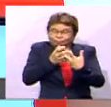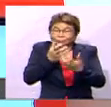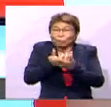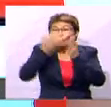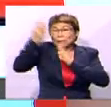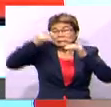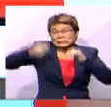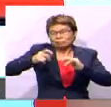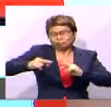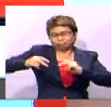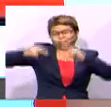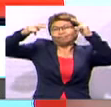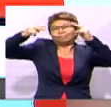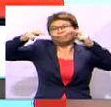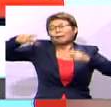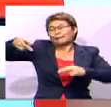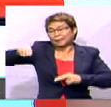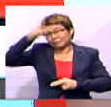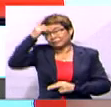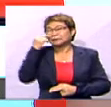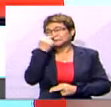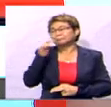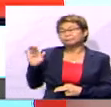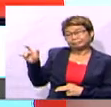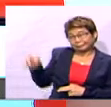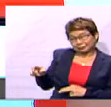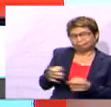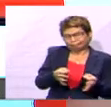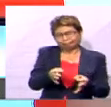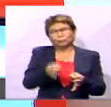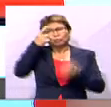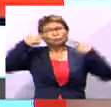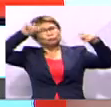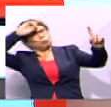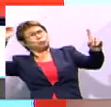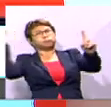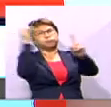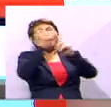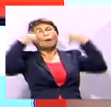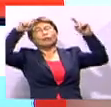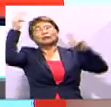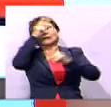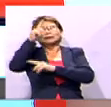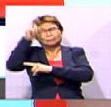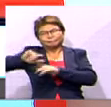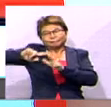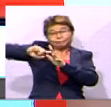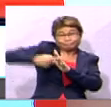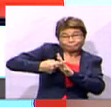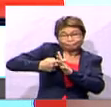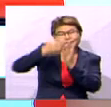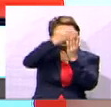yang semakin meningkat. Jelas Perdana Menteri Datuk Seri Najib Tun Razak, bagi mencapai objektif itu, kerajaan akan memperkenalkan